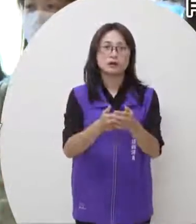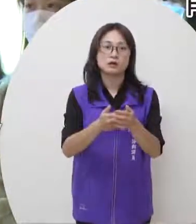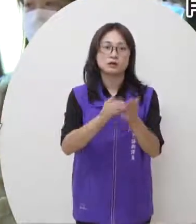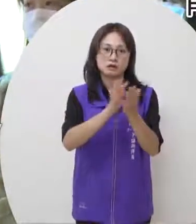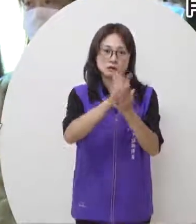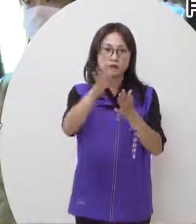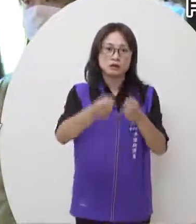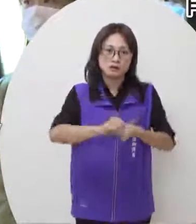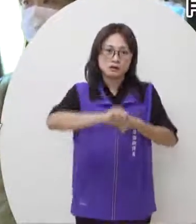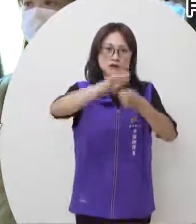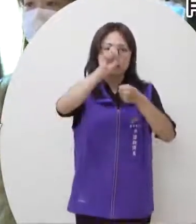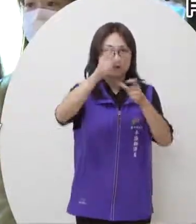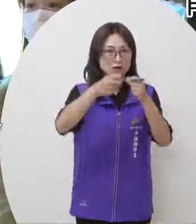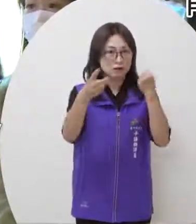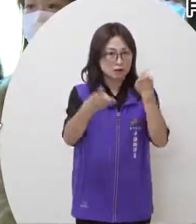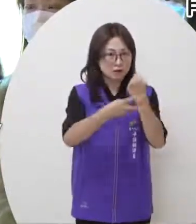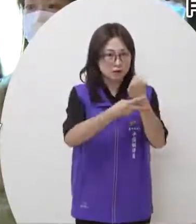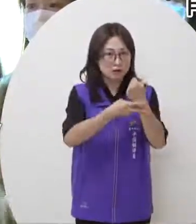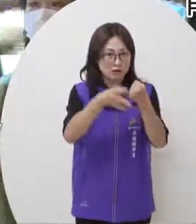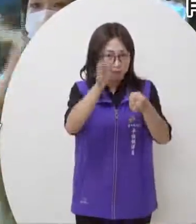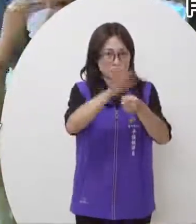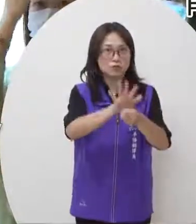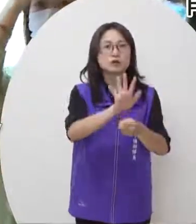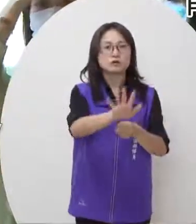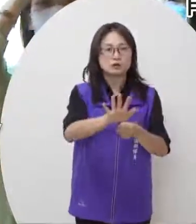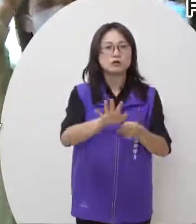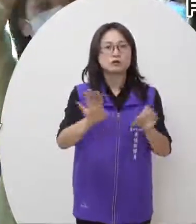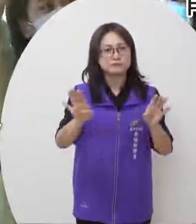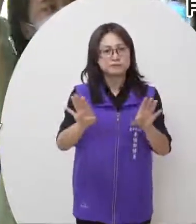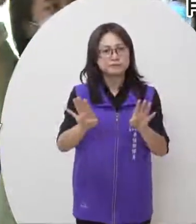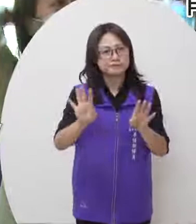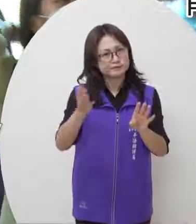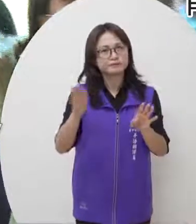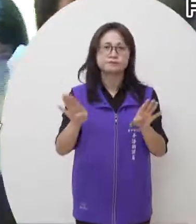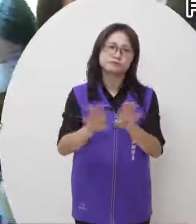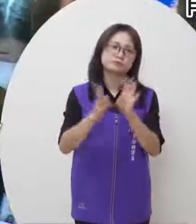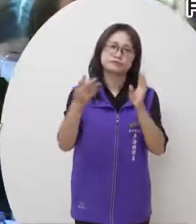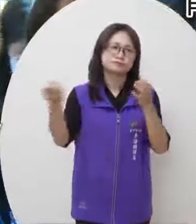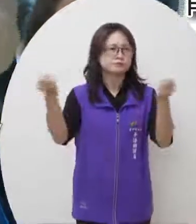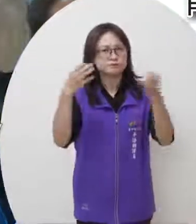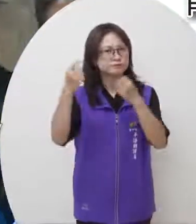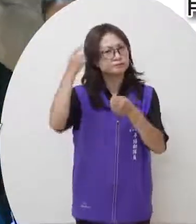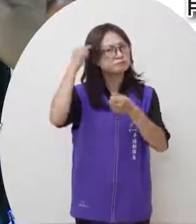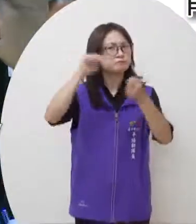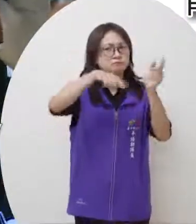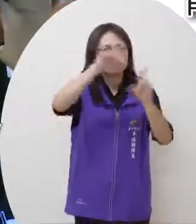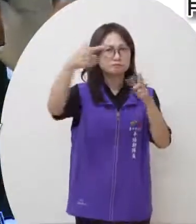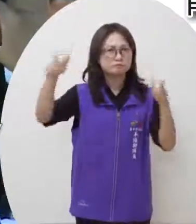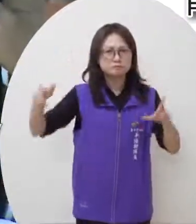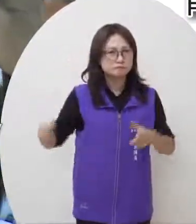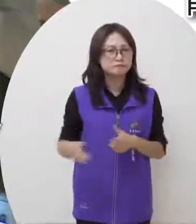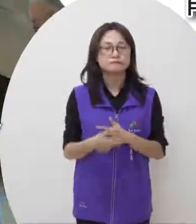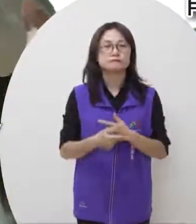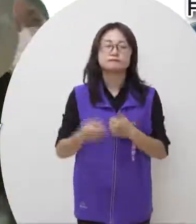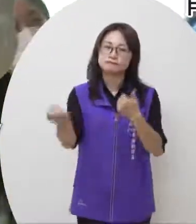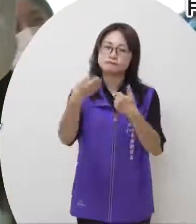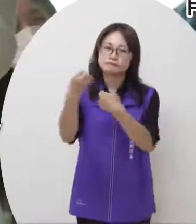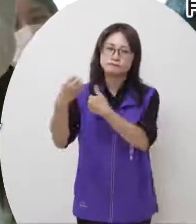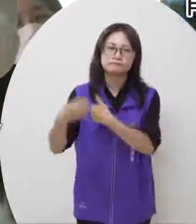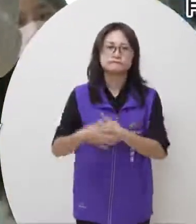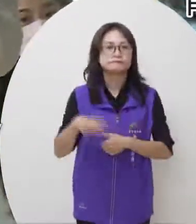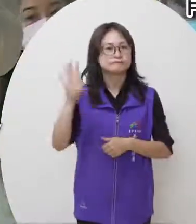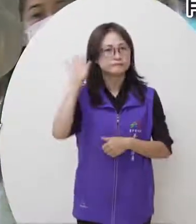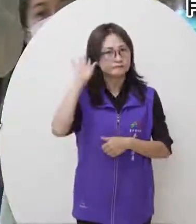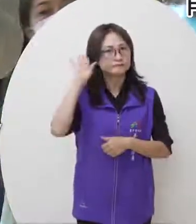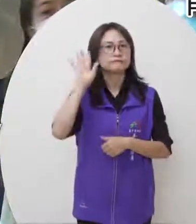的相关的这些补贴政策，也开始有不同的这些意见或是相关的想法，所以民意上面也希望我们透